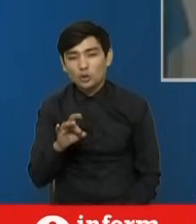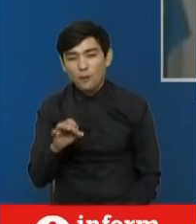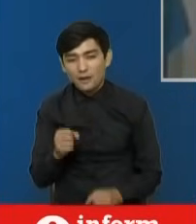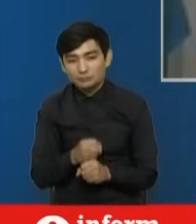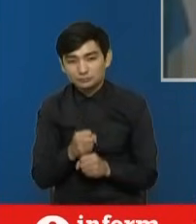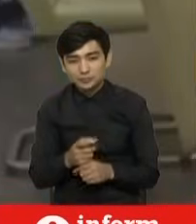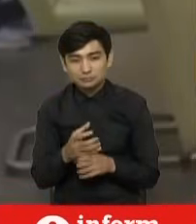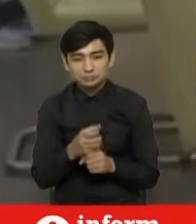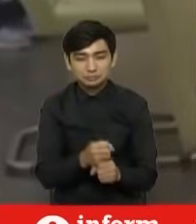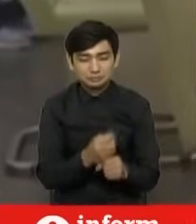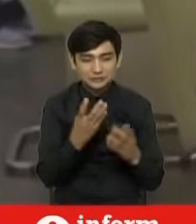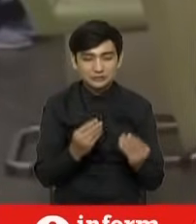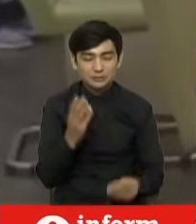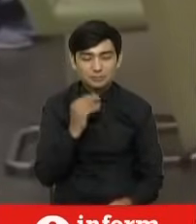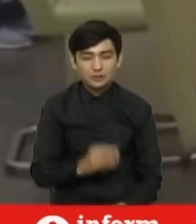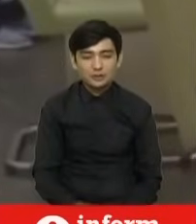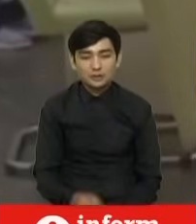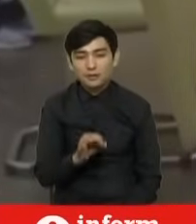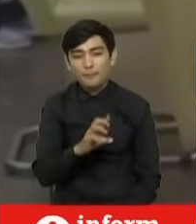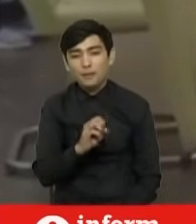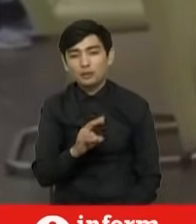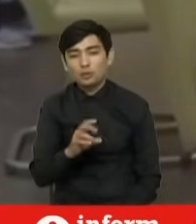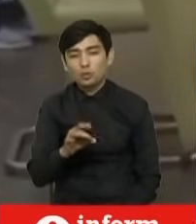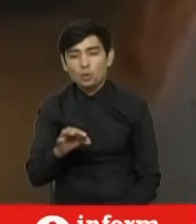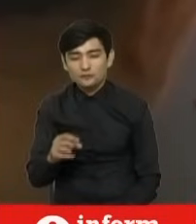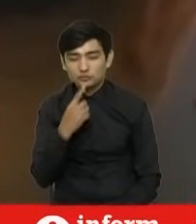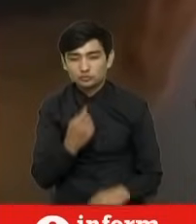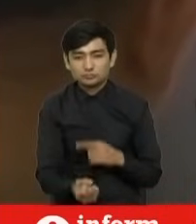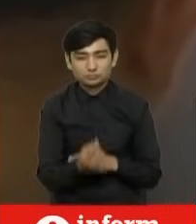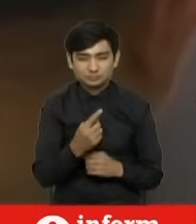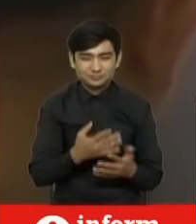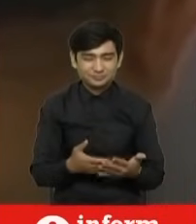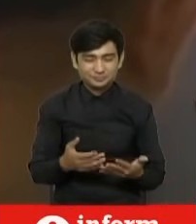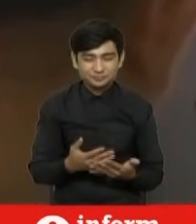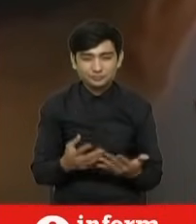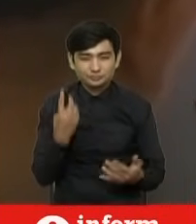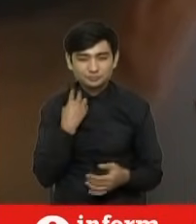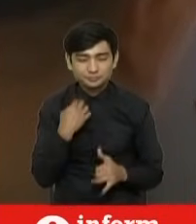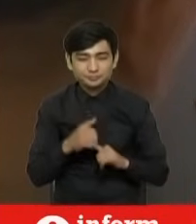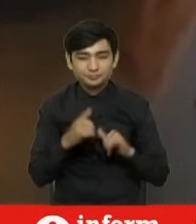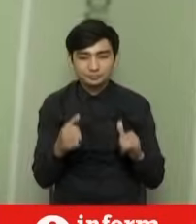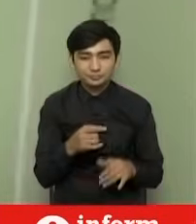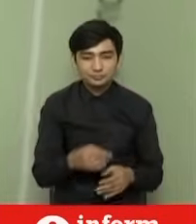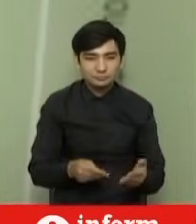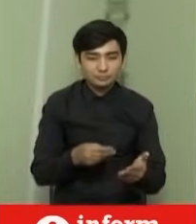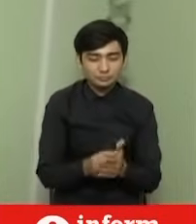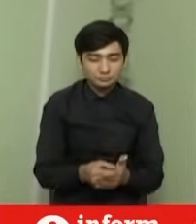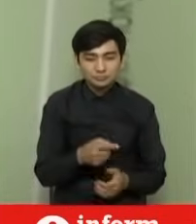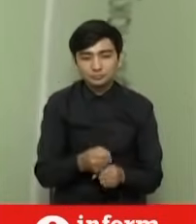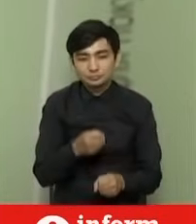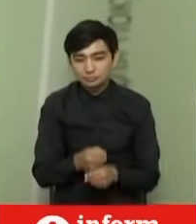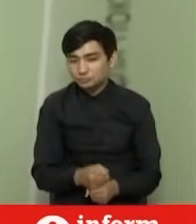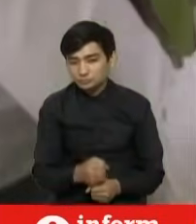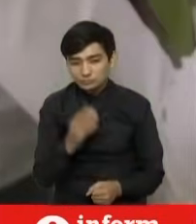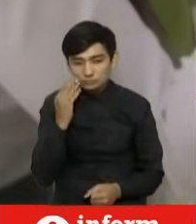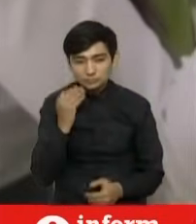могут сокращаться. Кроме того, банкротство осложняется процедурой урегулирования задолженности с заимодателем. Сделать это